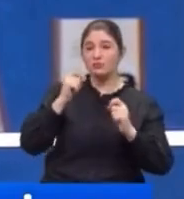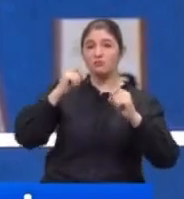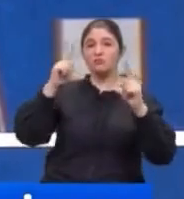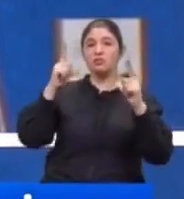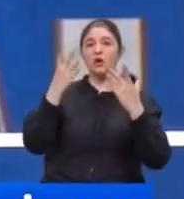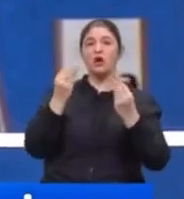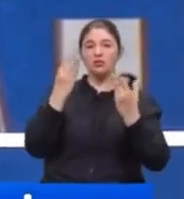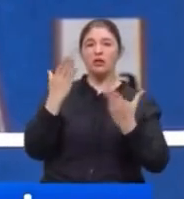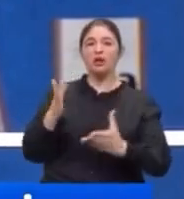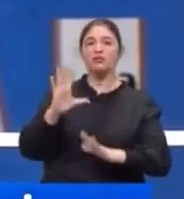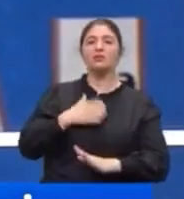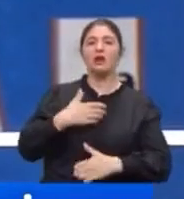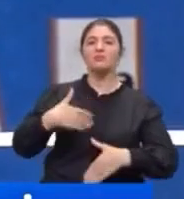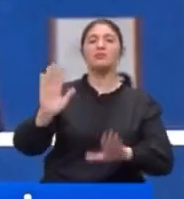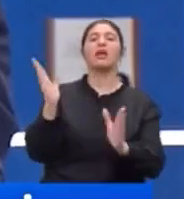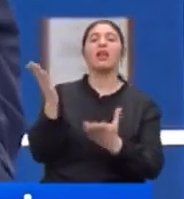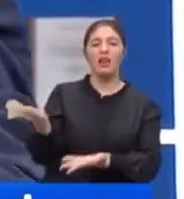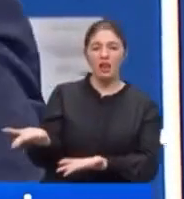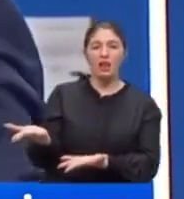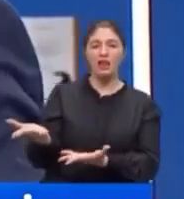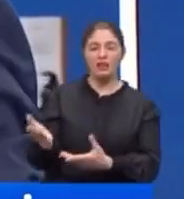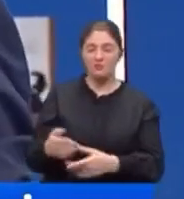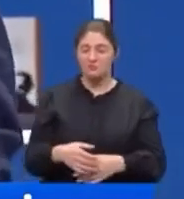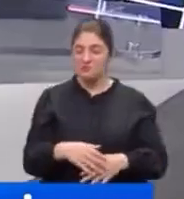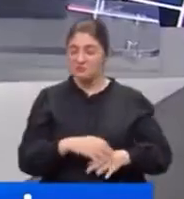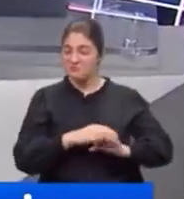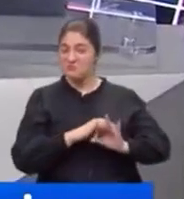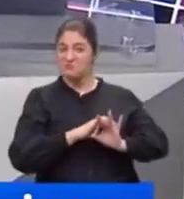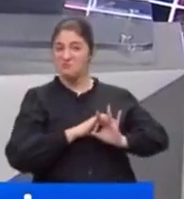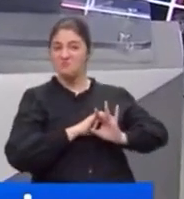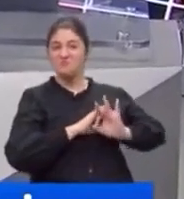dahi sahip değil." Müthiş. Vay be Talat. Son noktayı koydun.